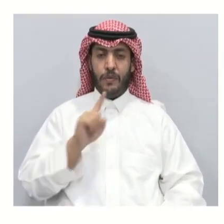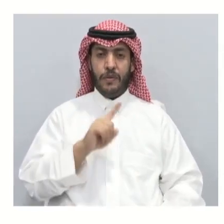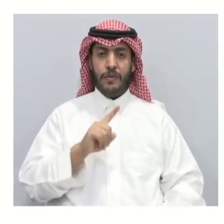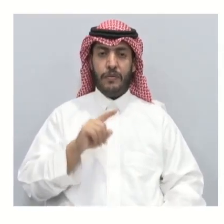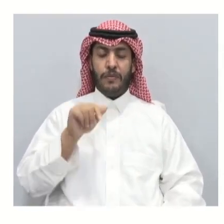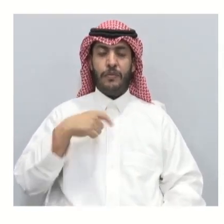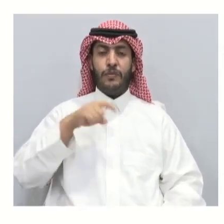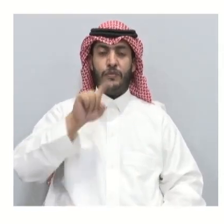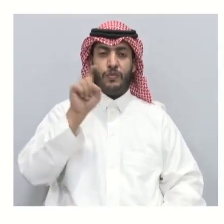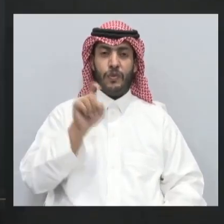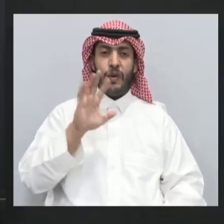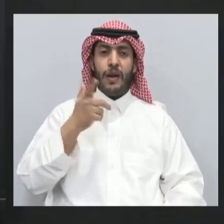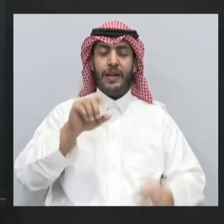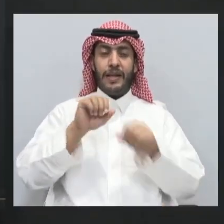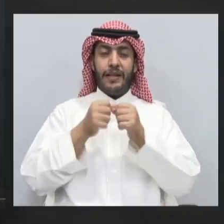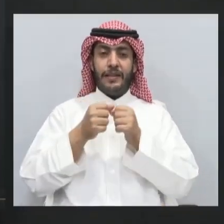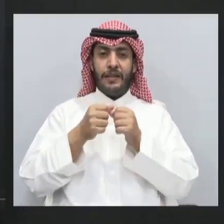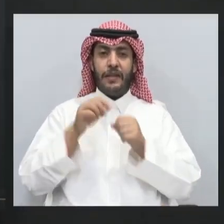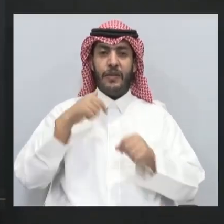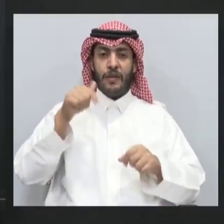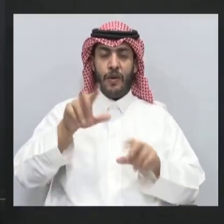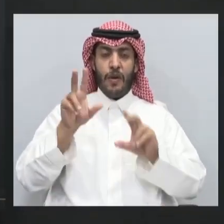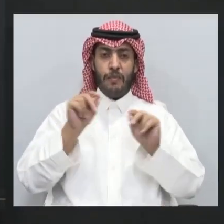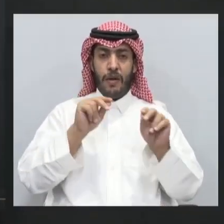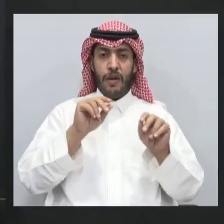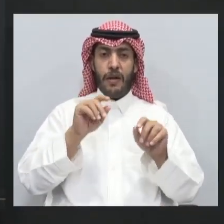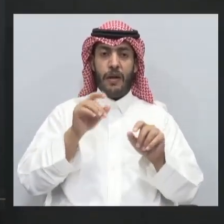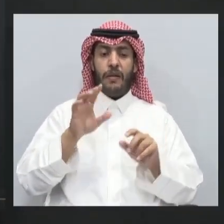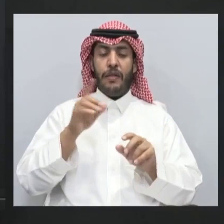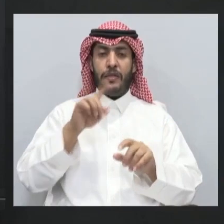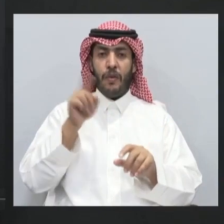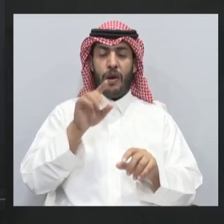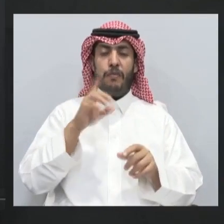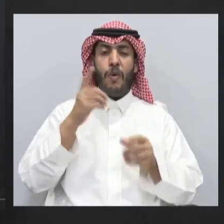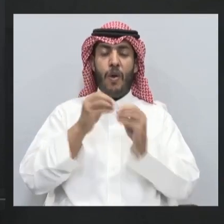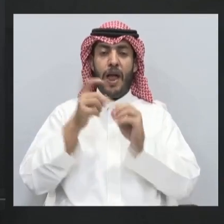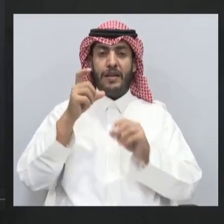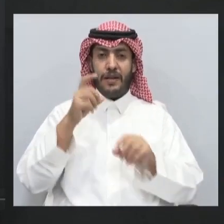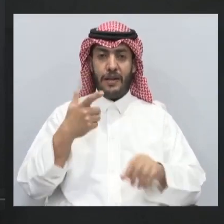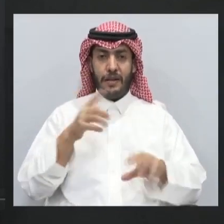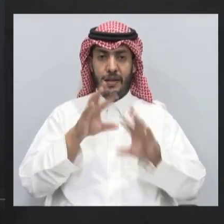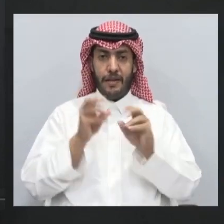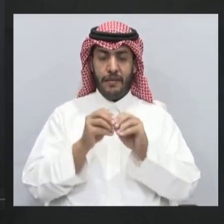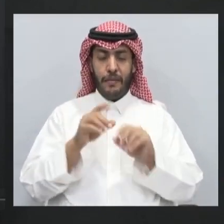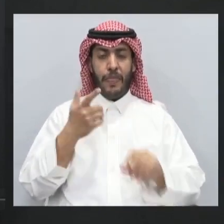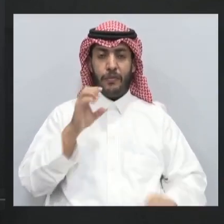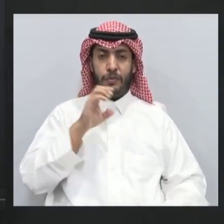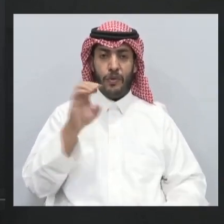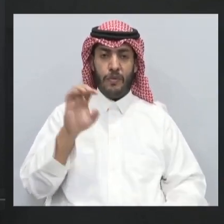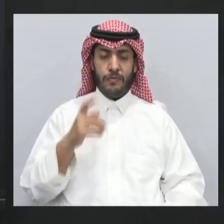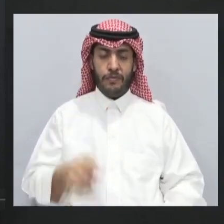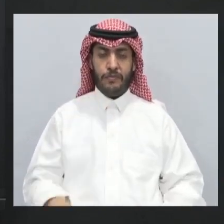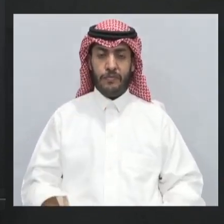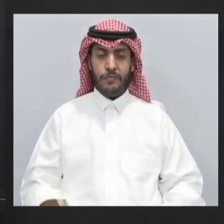بارك الله فيكم انا لو بسالكم اقول لكم ما هو الكسر الذي يمثل الدوائر الملونه باللون الازرق ماذا ستقولون بارك